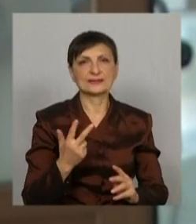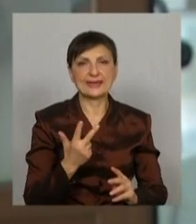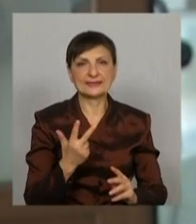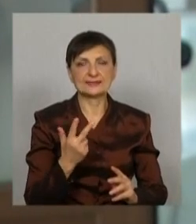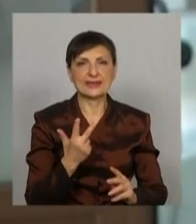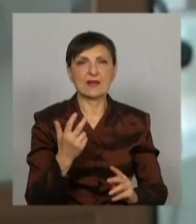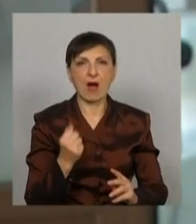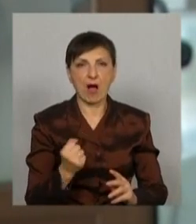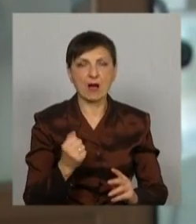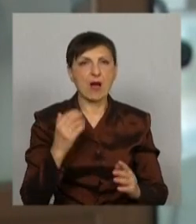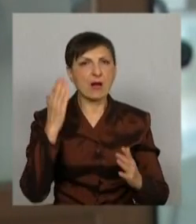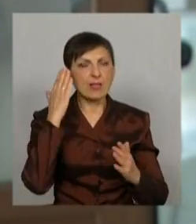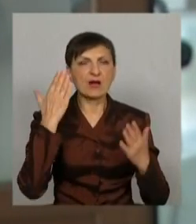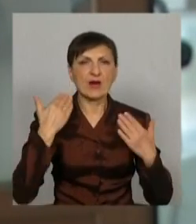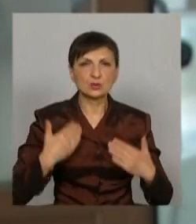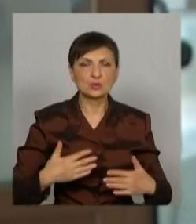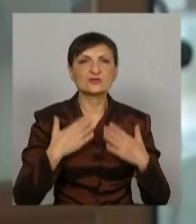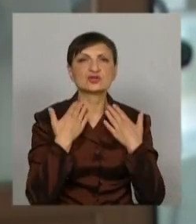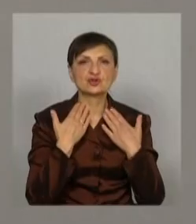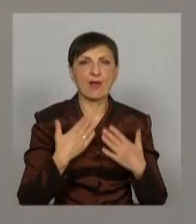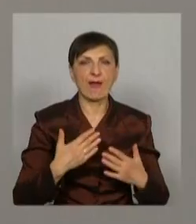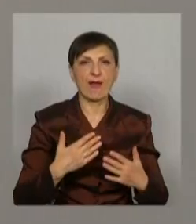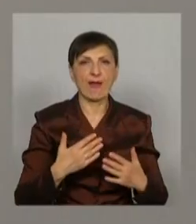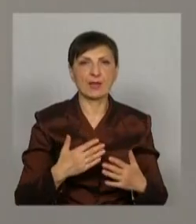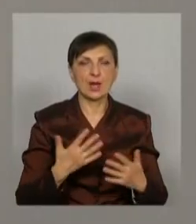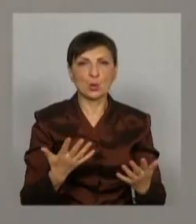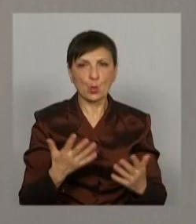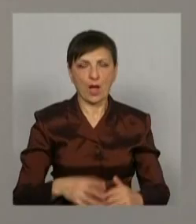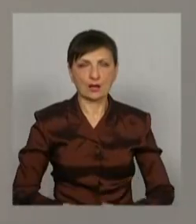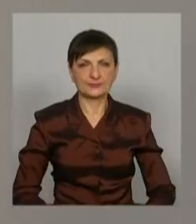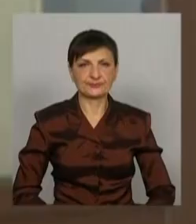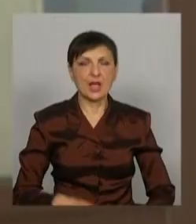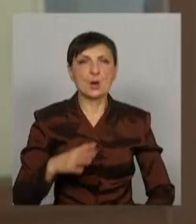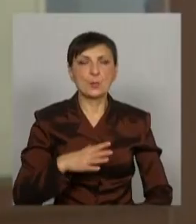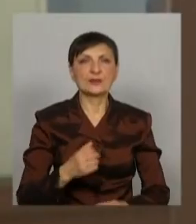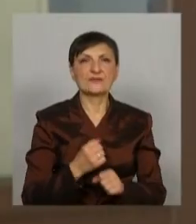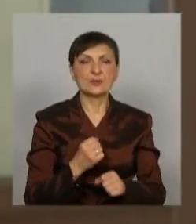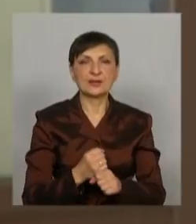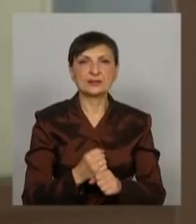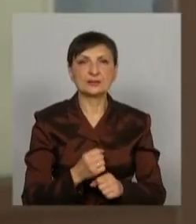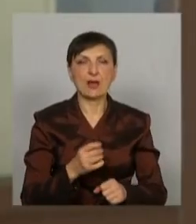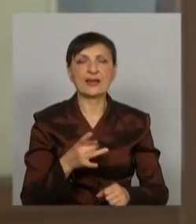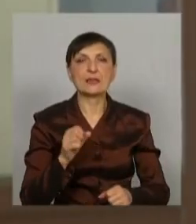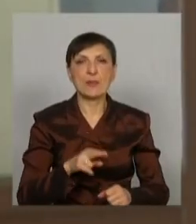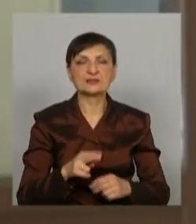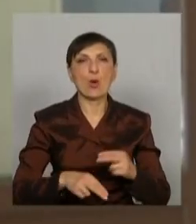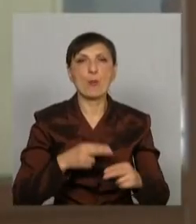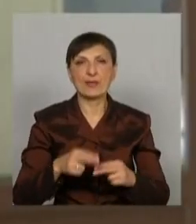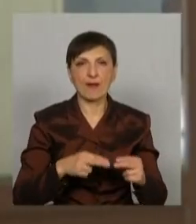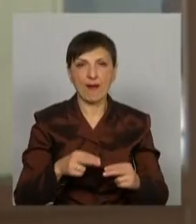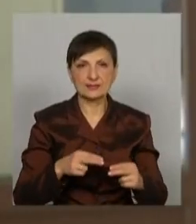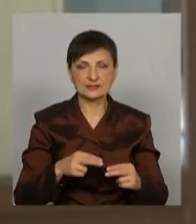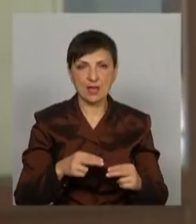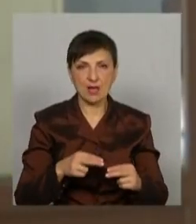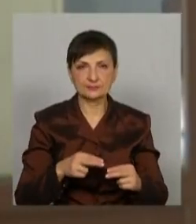головы и туловища шеи верхних и нижних конечностей была выполнена в реанимации операция ранняя не крик